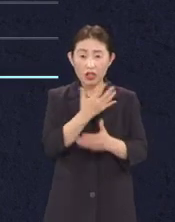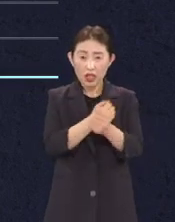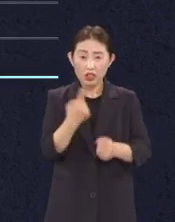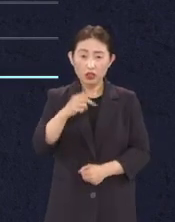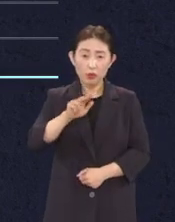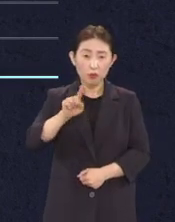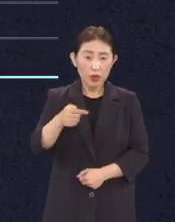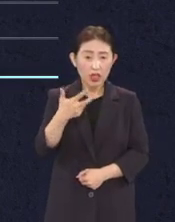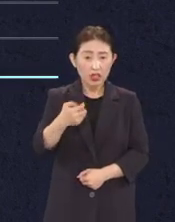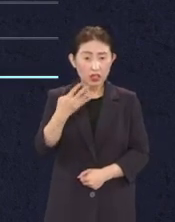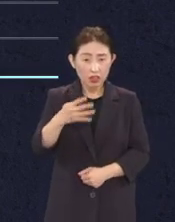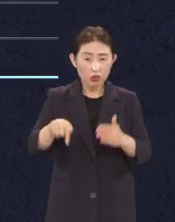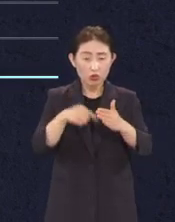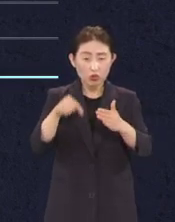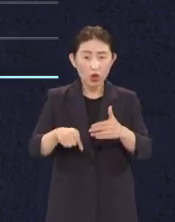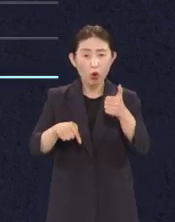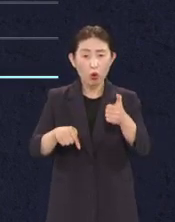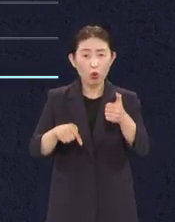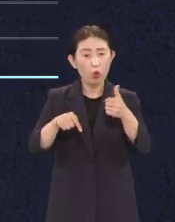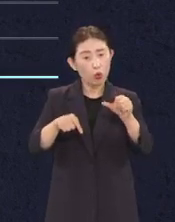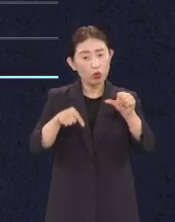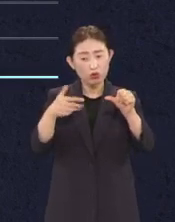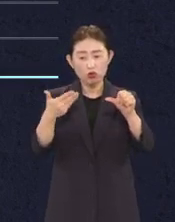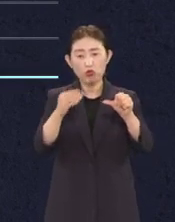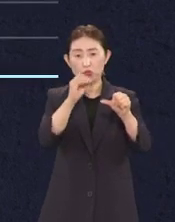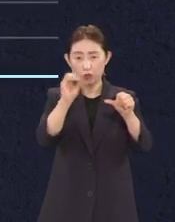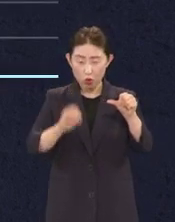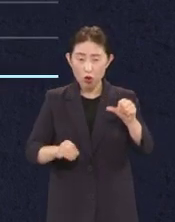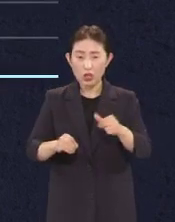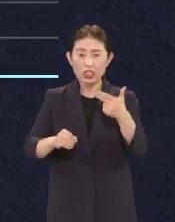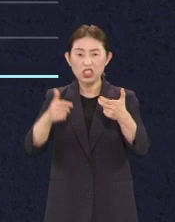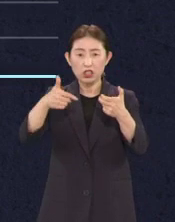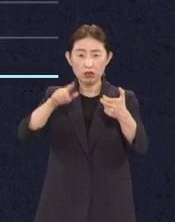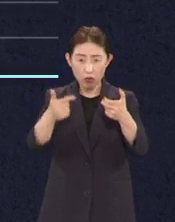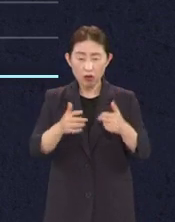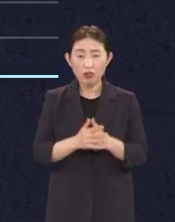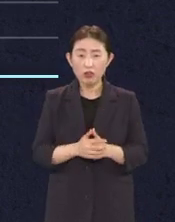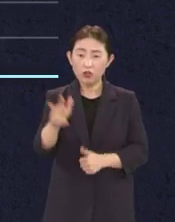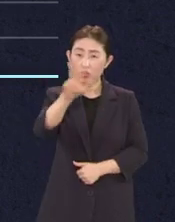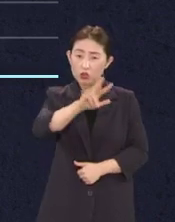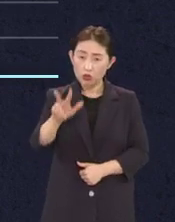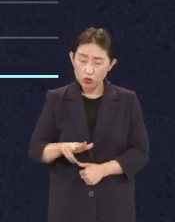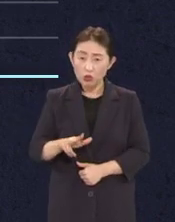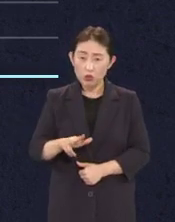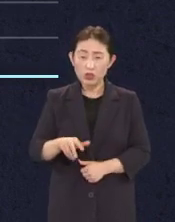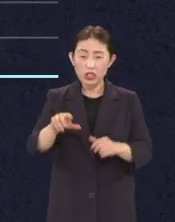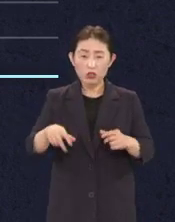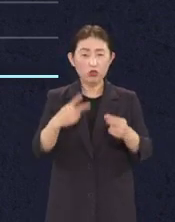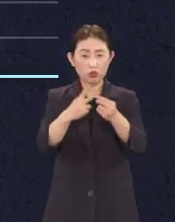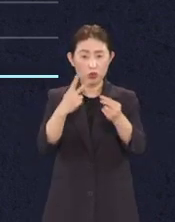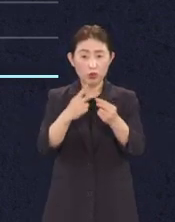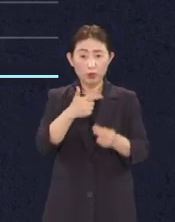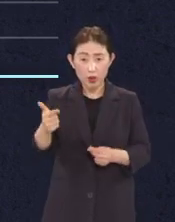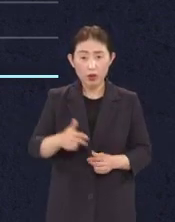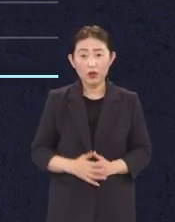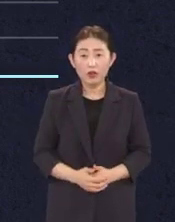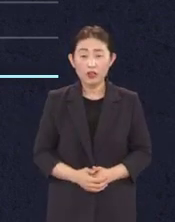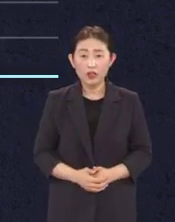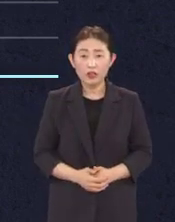이른 4건 가운데 5.9%인 이른 건으로 전국 시군구에서 두 번째로 많았습니다